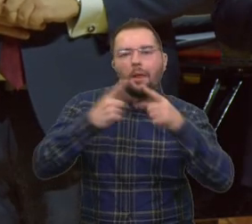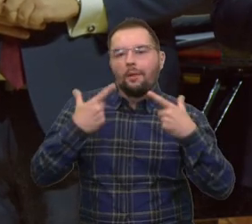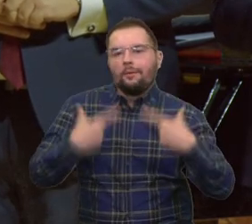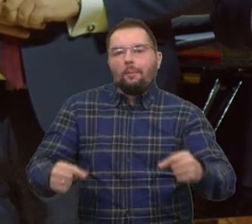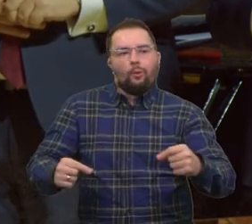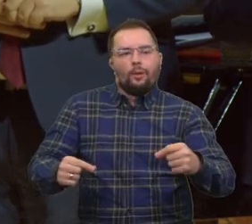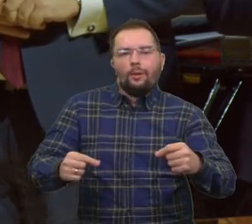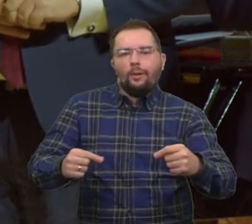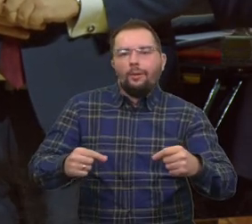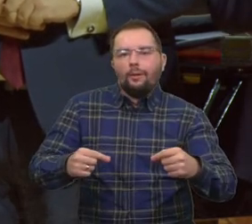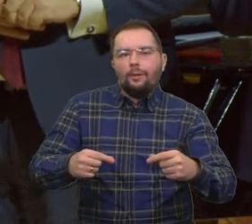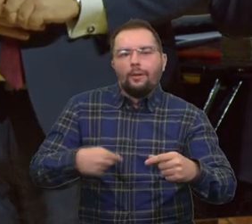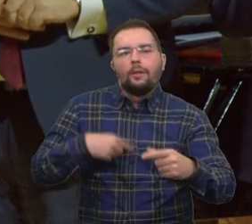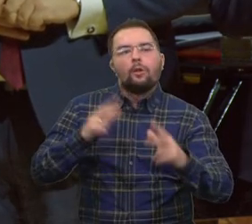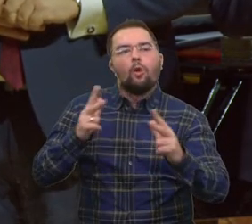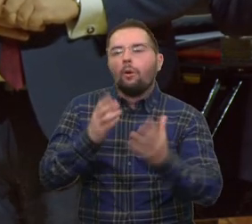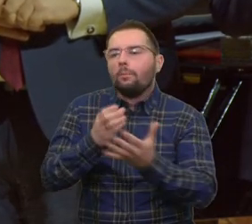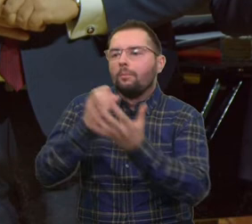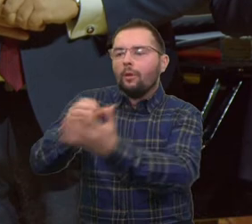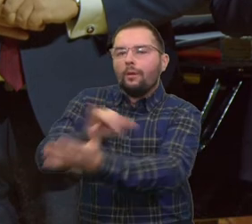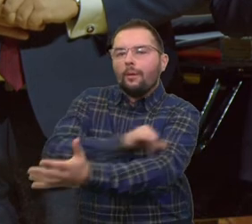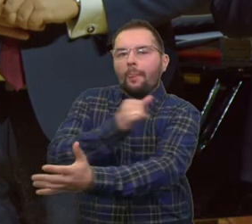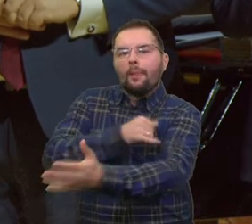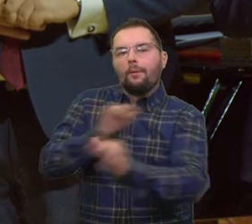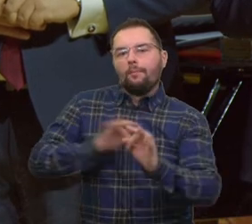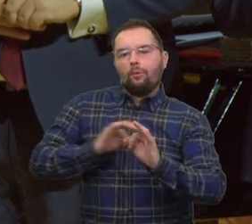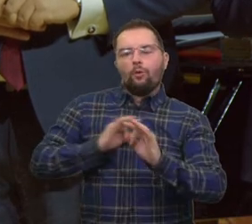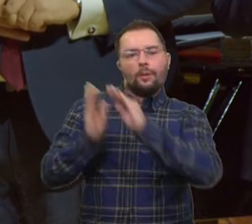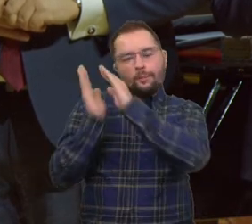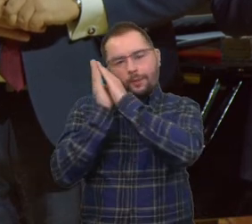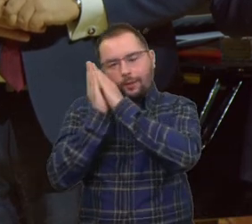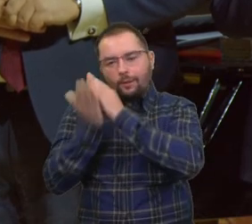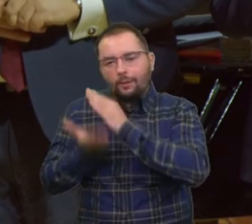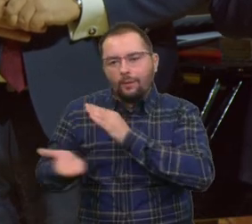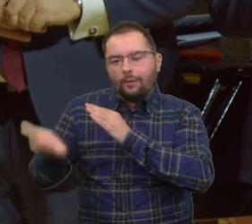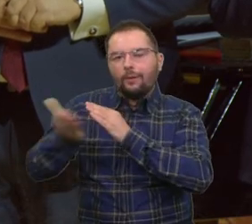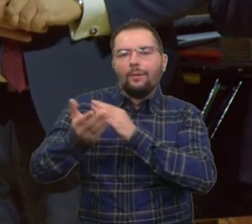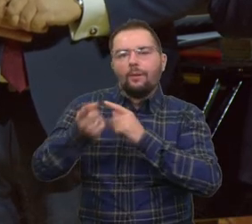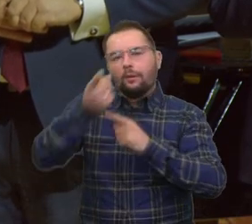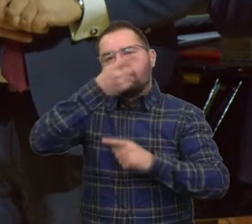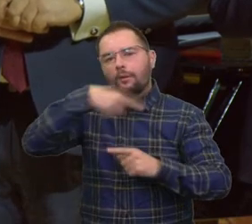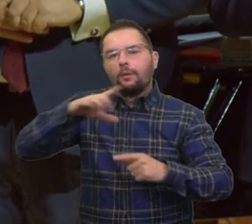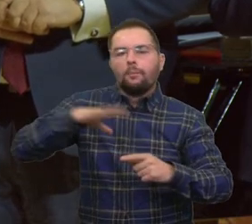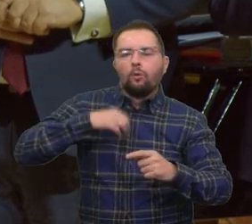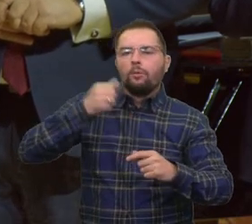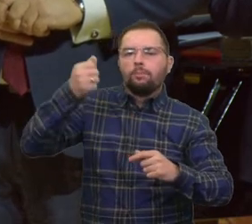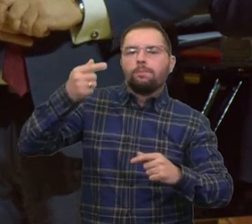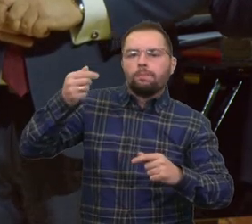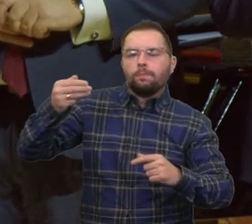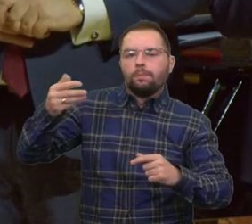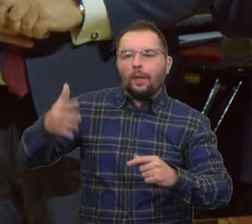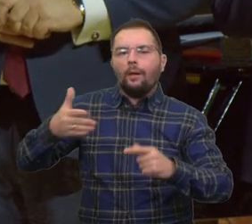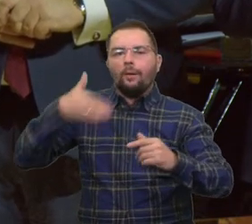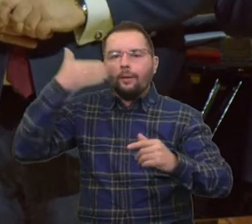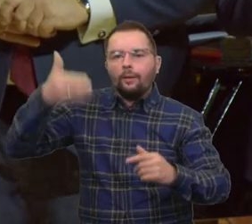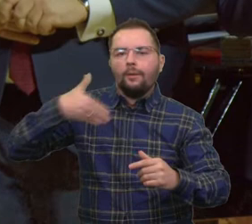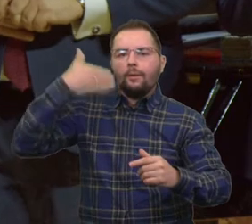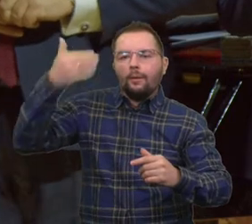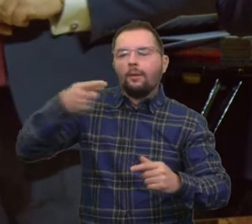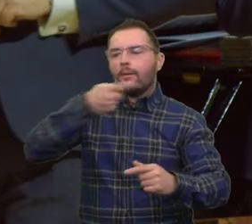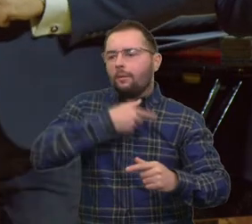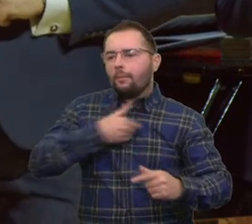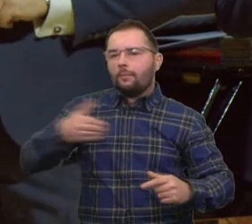niespodzianką. I dedykuję je moim mieszkańcom, bo tak jak tu wielokrotnie było powiedziane, to